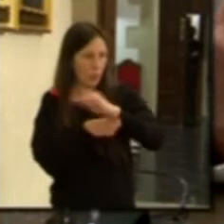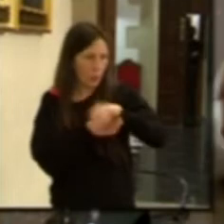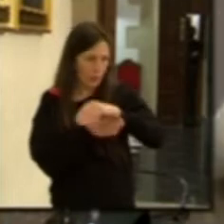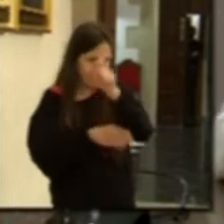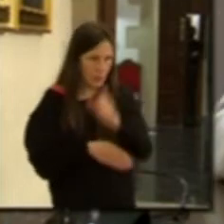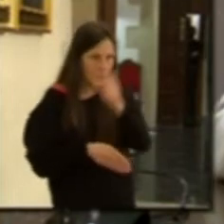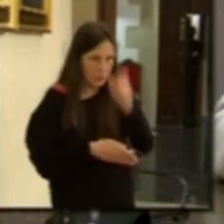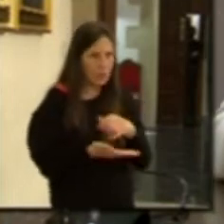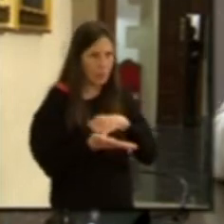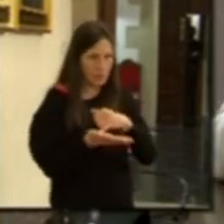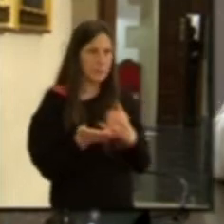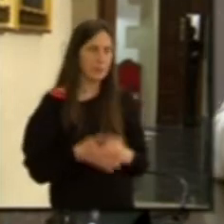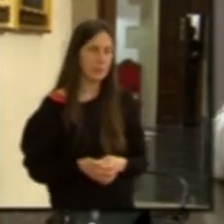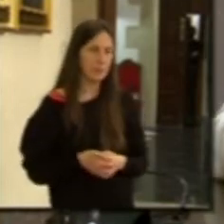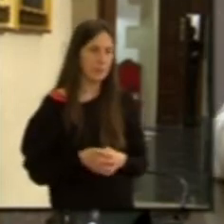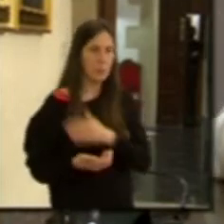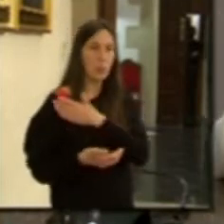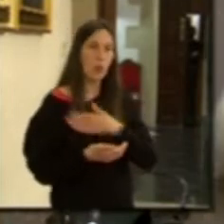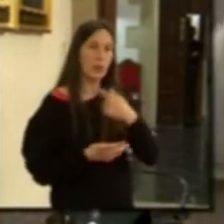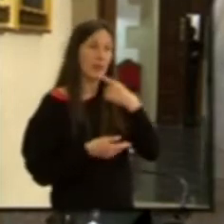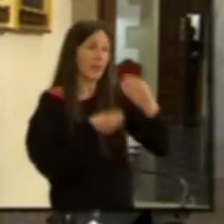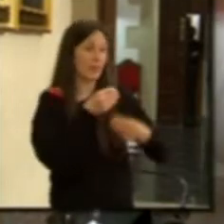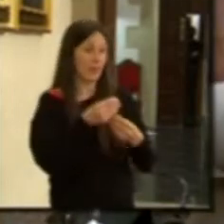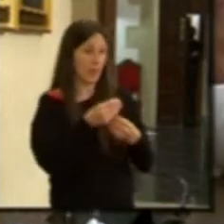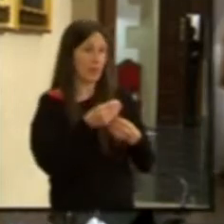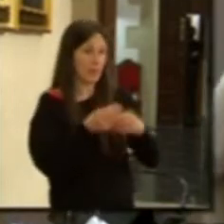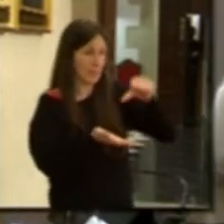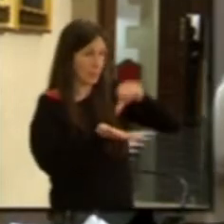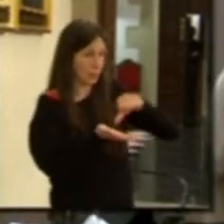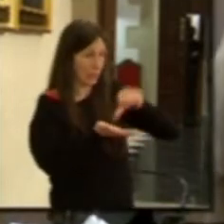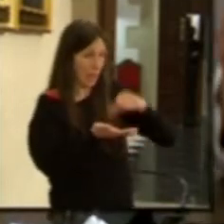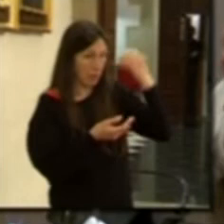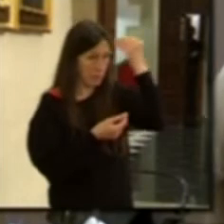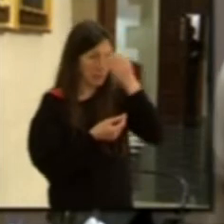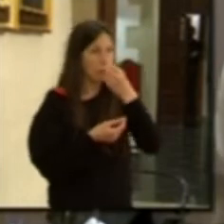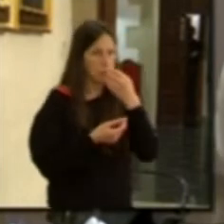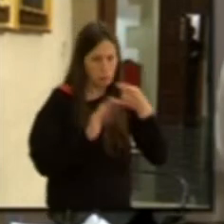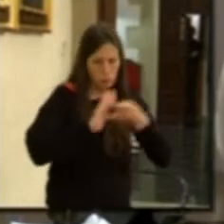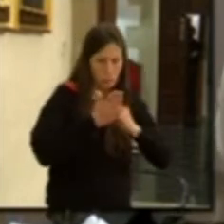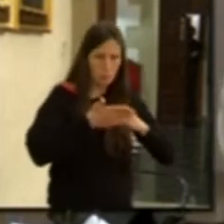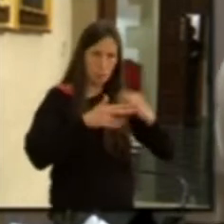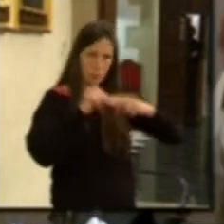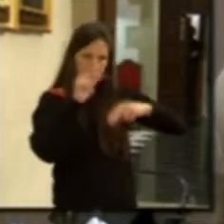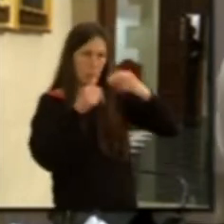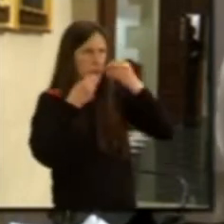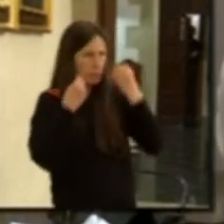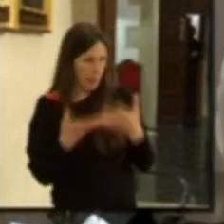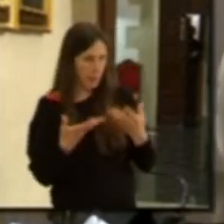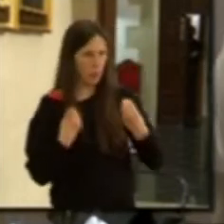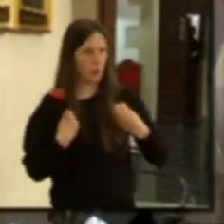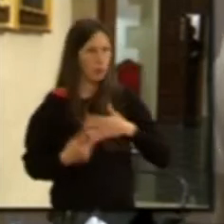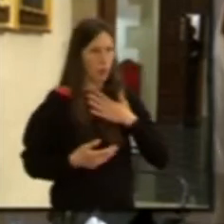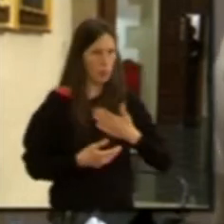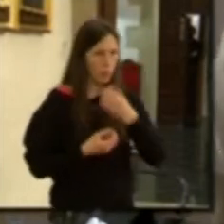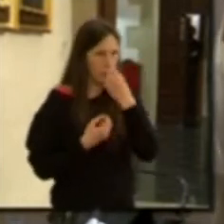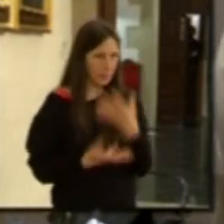sembla que, a part de fer la ciutat, que evidentment l'hem de pensar doncs, arquitectònicament, de mobilitat, de com anar